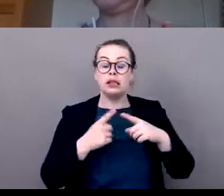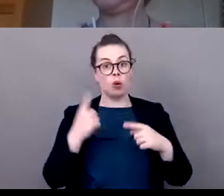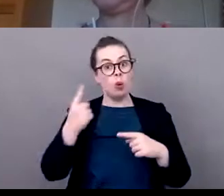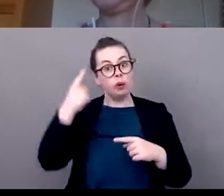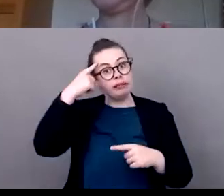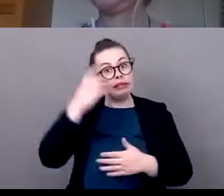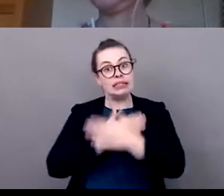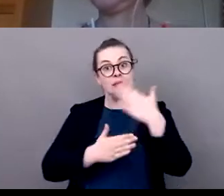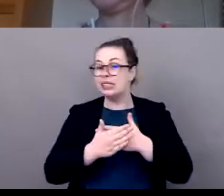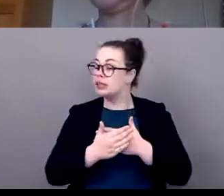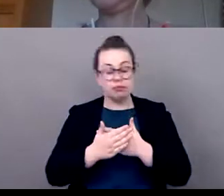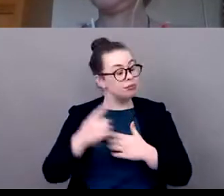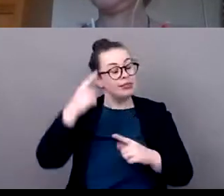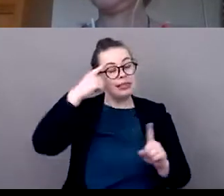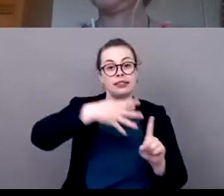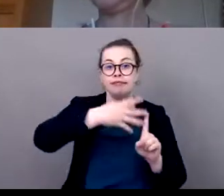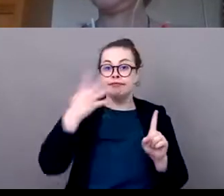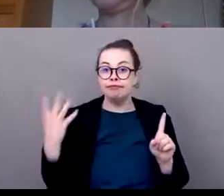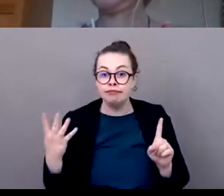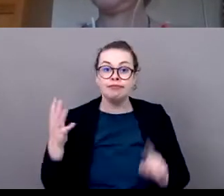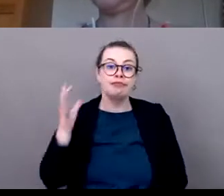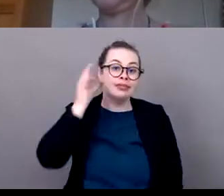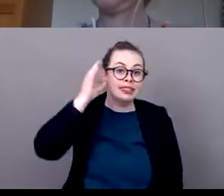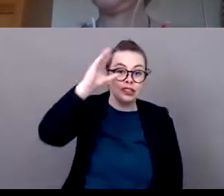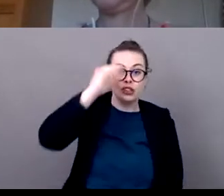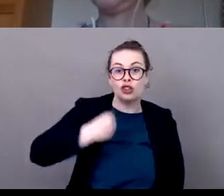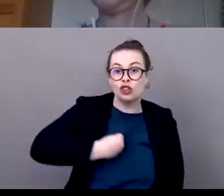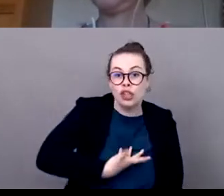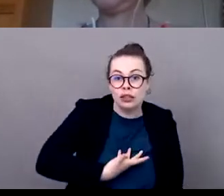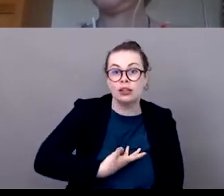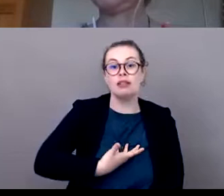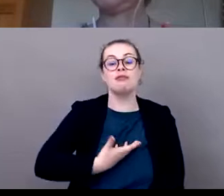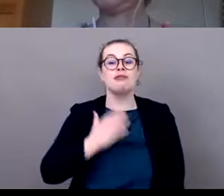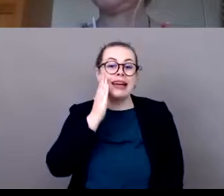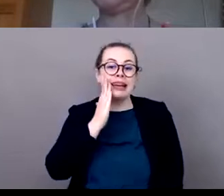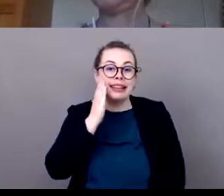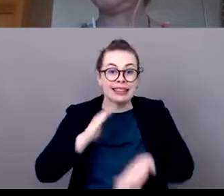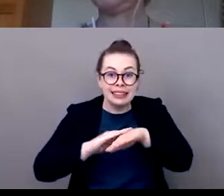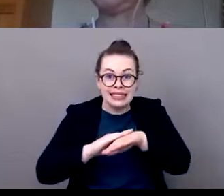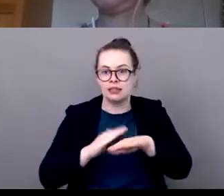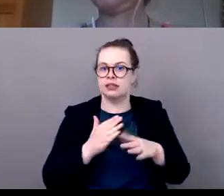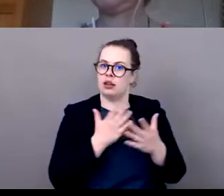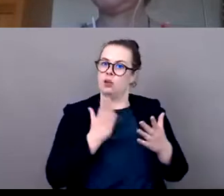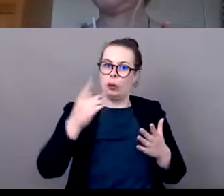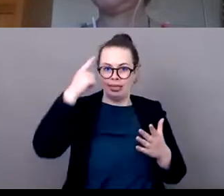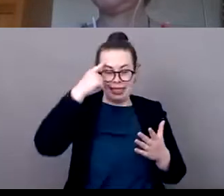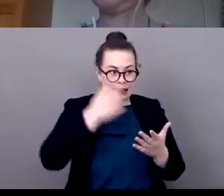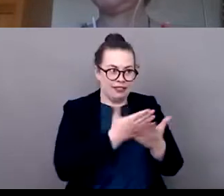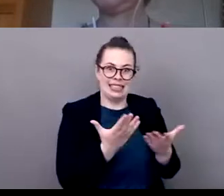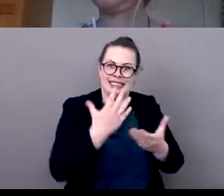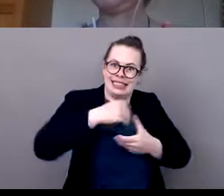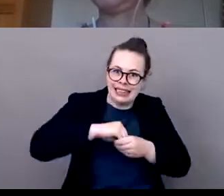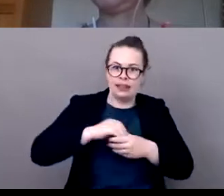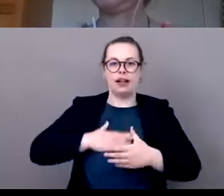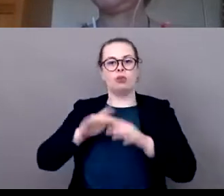été engrangé en termes de genre, d'orientation sexuelle, etc. Toujours est-il, les personnes en situation de handicap doivent